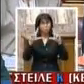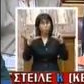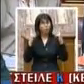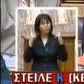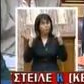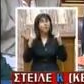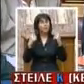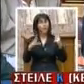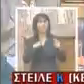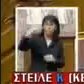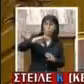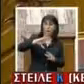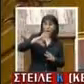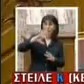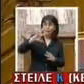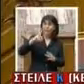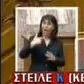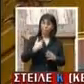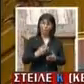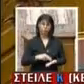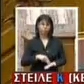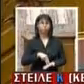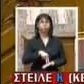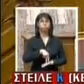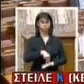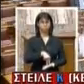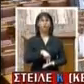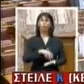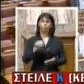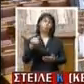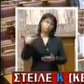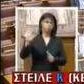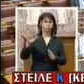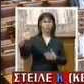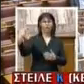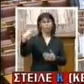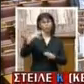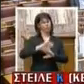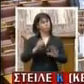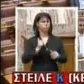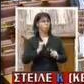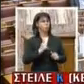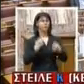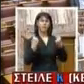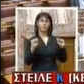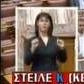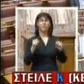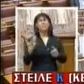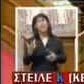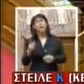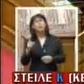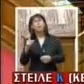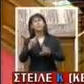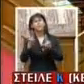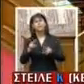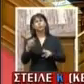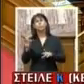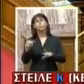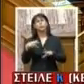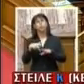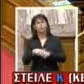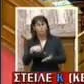και λαϊκή κυριαρχία? Εάν φύγει το Δουνουτού, η Ευρωπαϊκή Ένωση, ο Παπανδρέου, θα